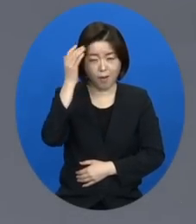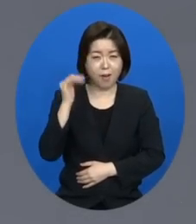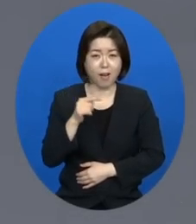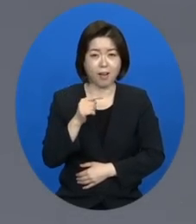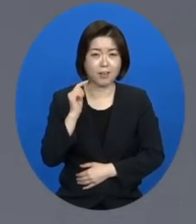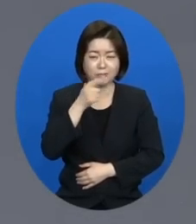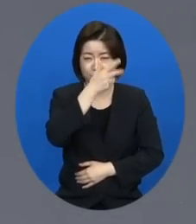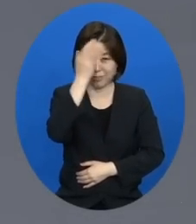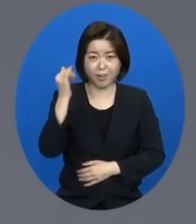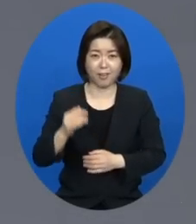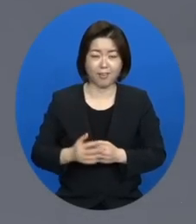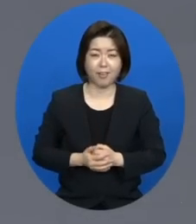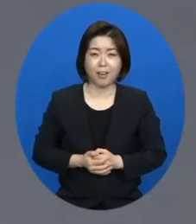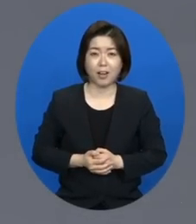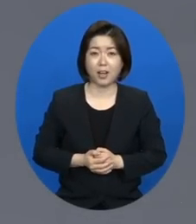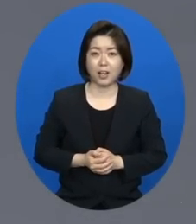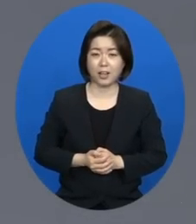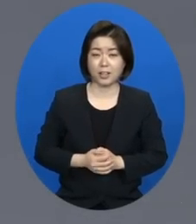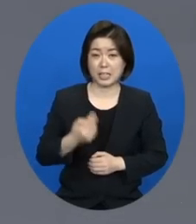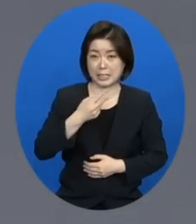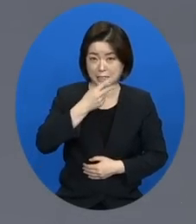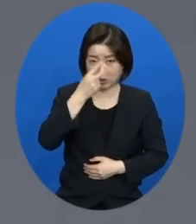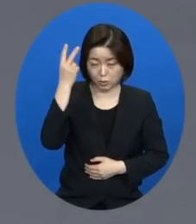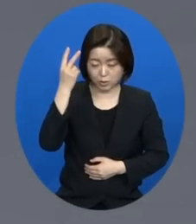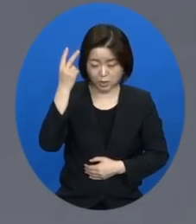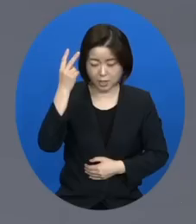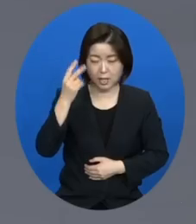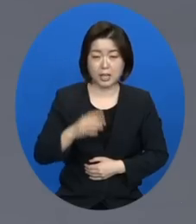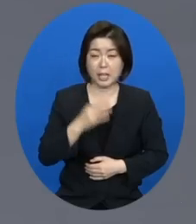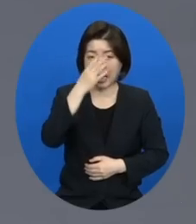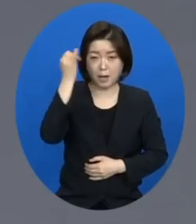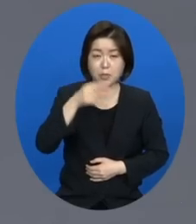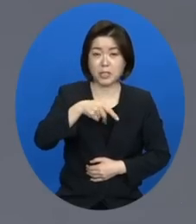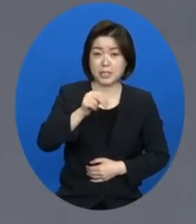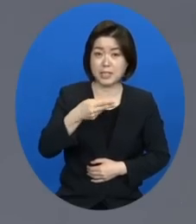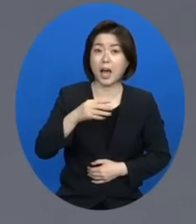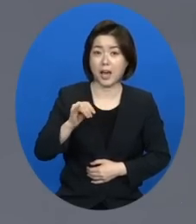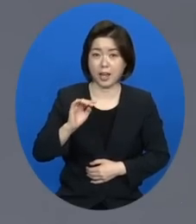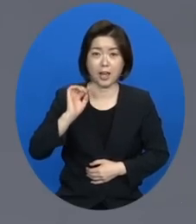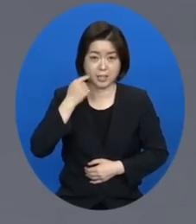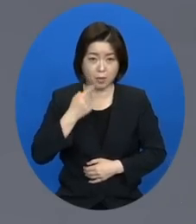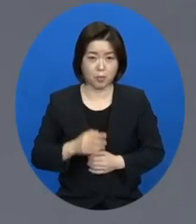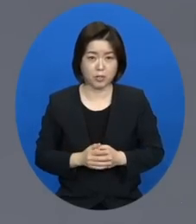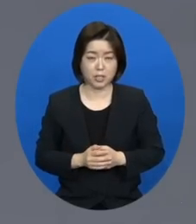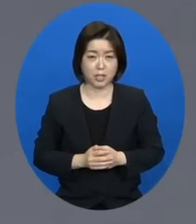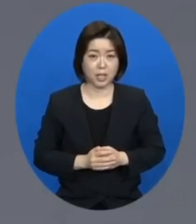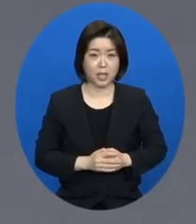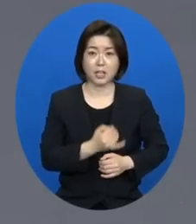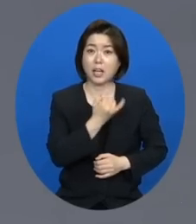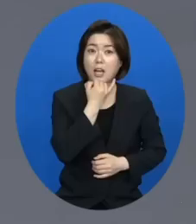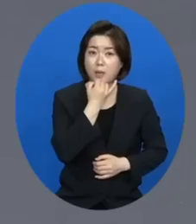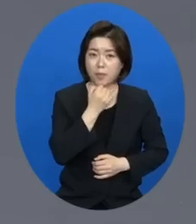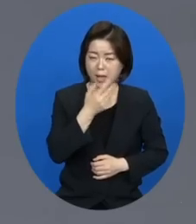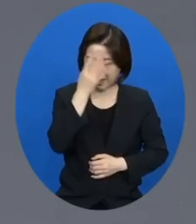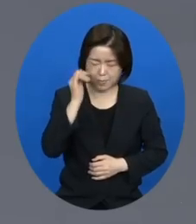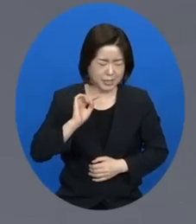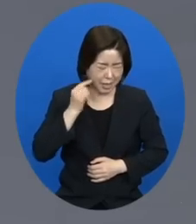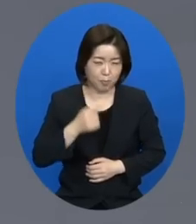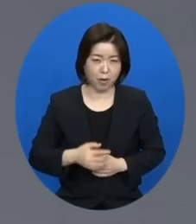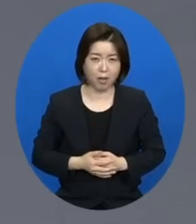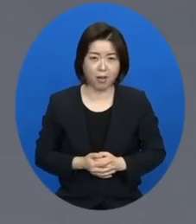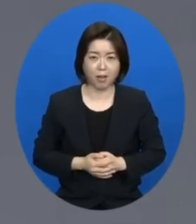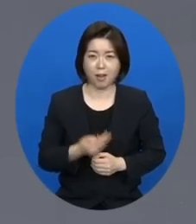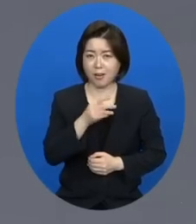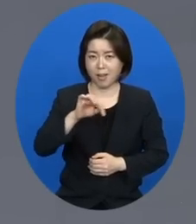여러분 요셉 증조 할머니가 살아 굉장히 예뻤죠. 리브가 할머니 굉장히 예뻤습니다.